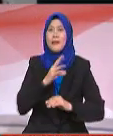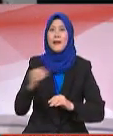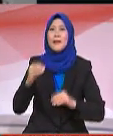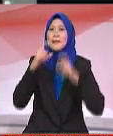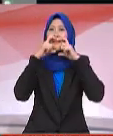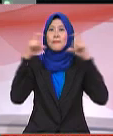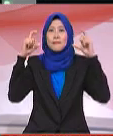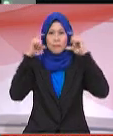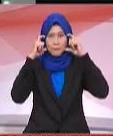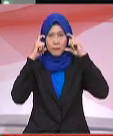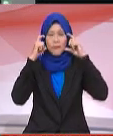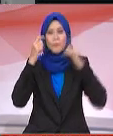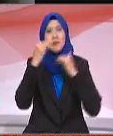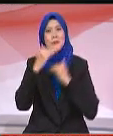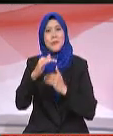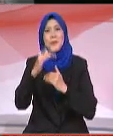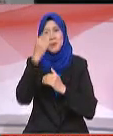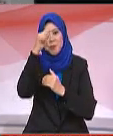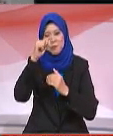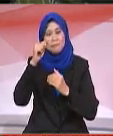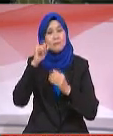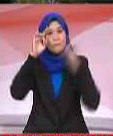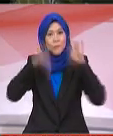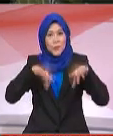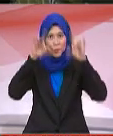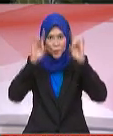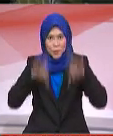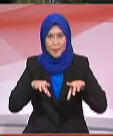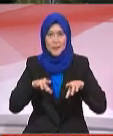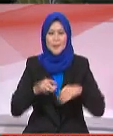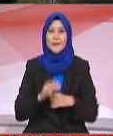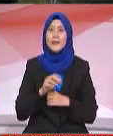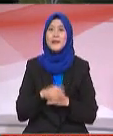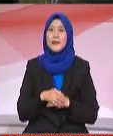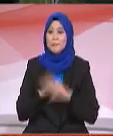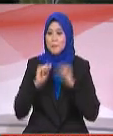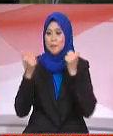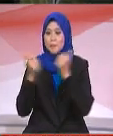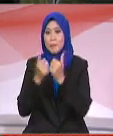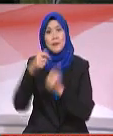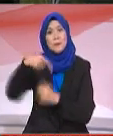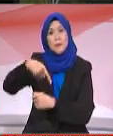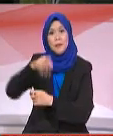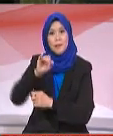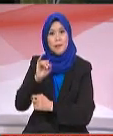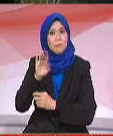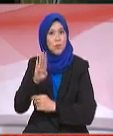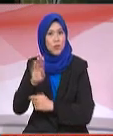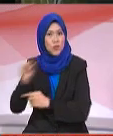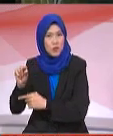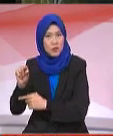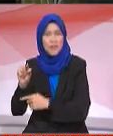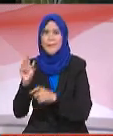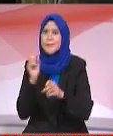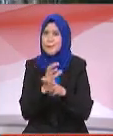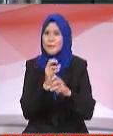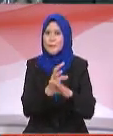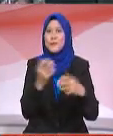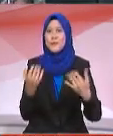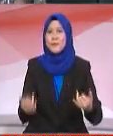pelitup muka sepanjang tempoh menduduki peperiksaan. Persatuan Ibu Bapa dan Guru Sekolah juga mengambil